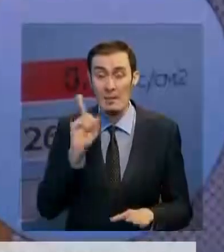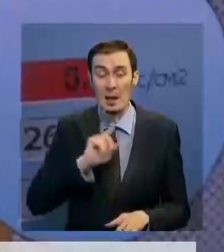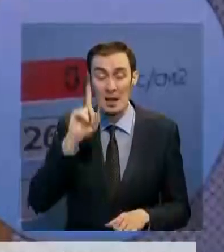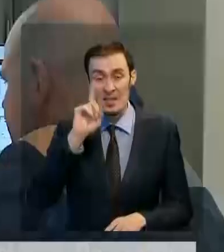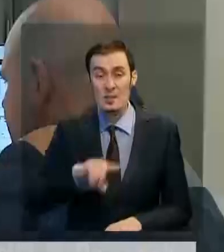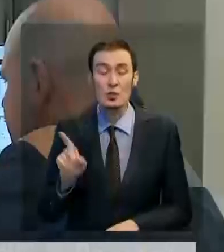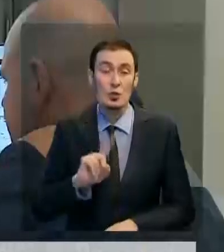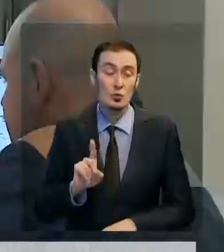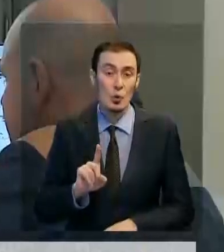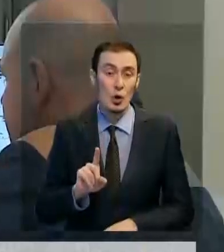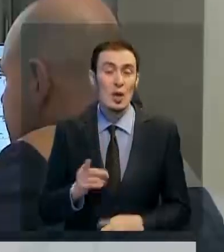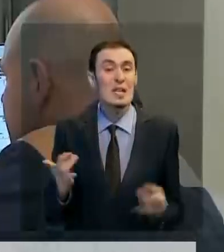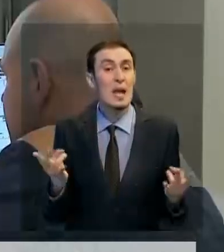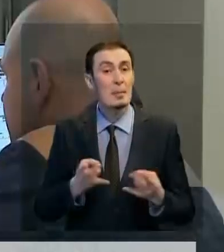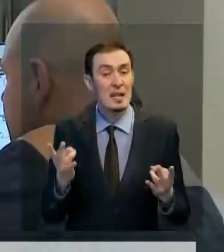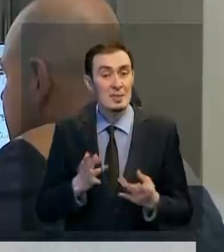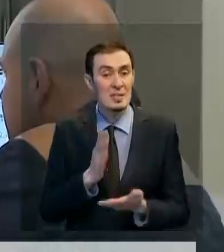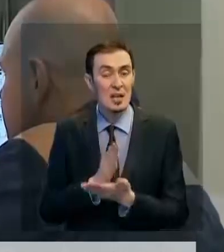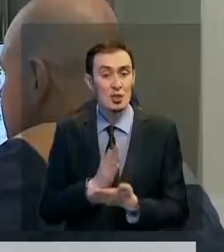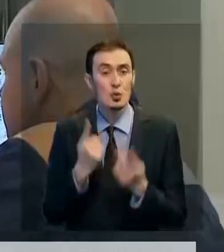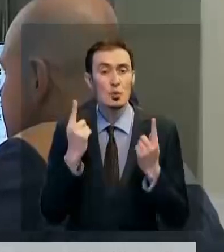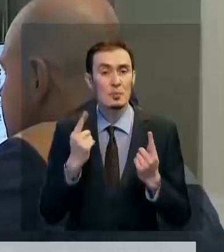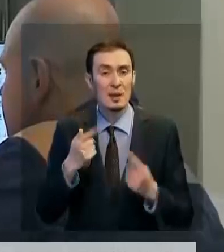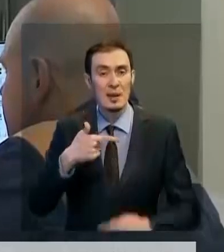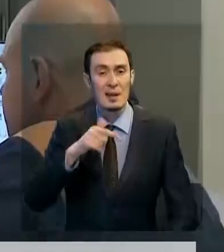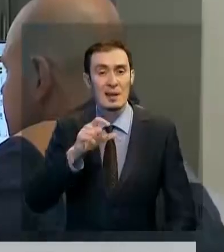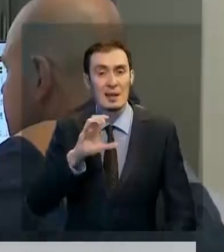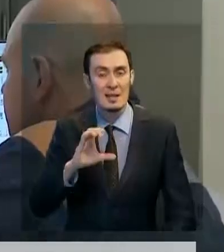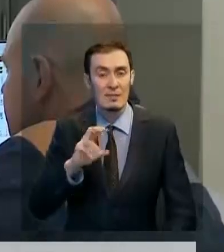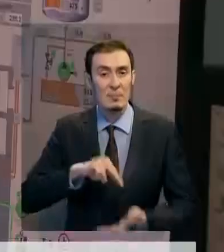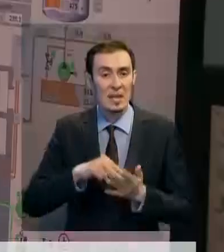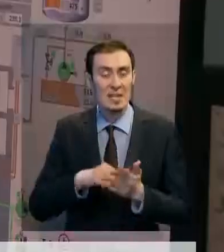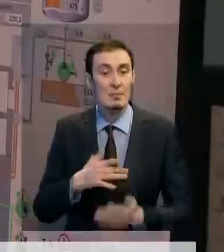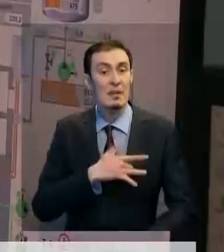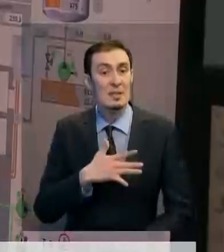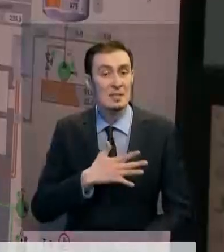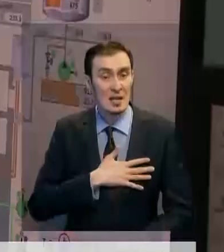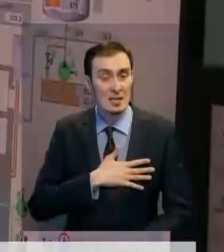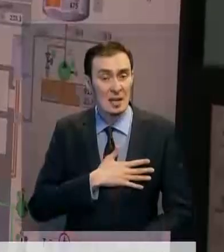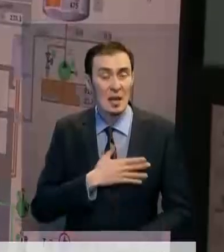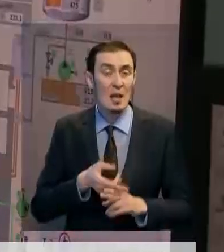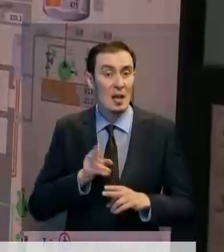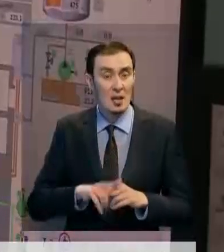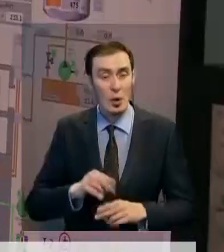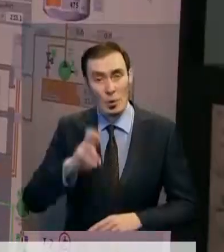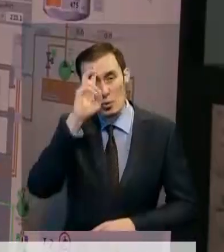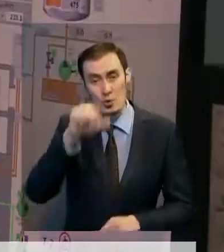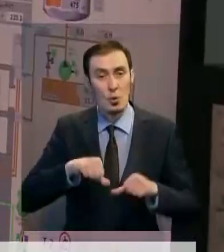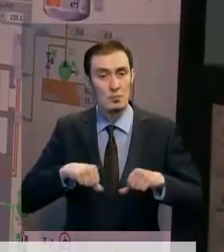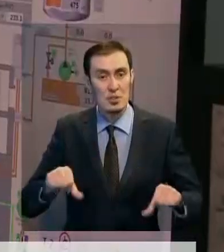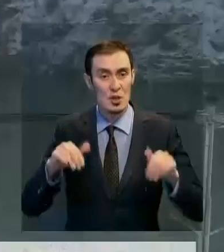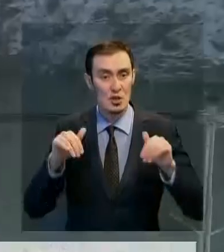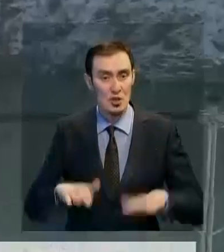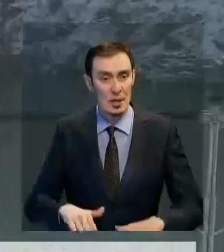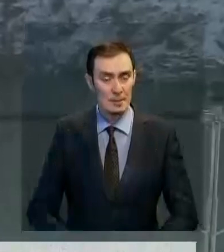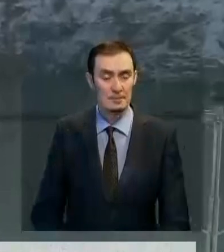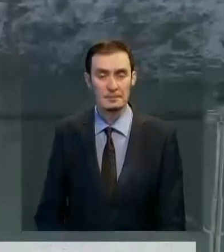известно, что целесообразность нахождения крупных ГЭС в комплексном плане приватизации рассматривает госкомиссия.